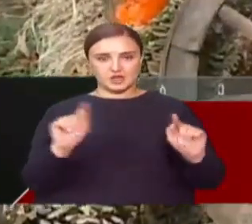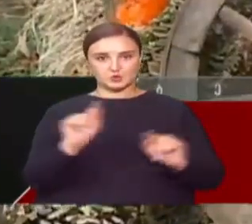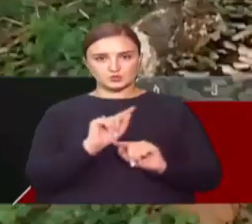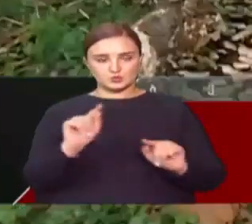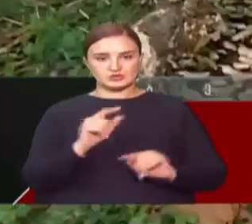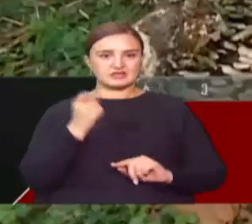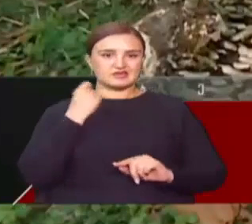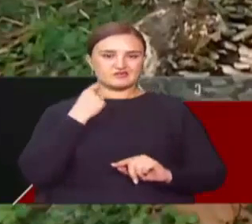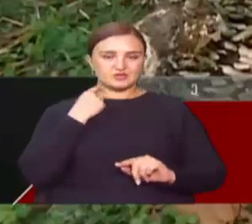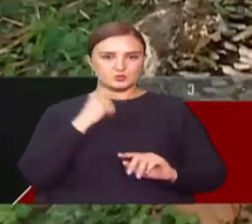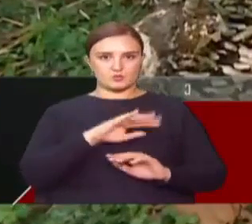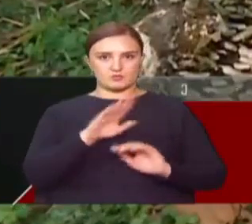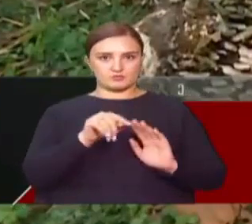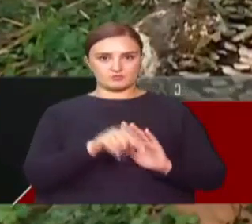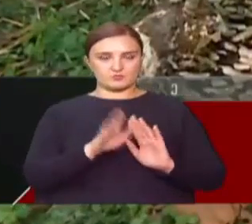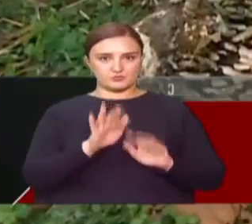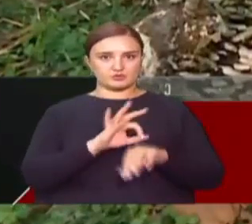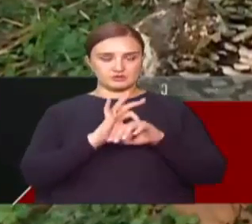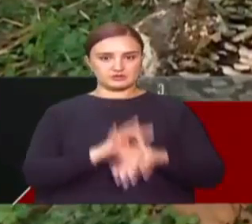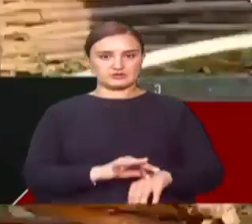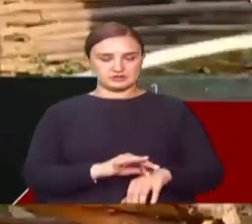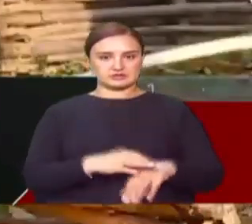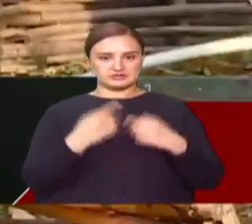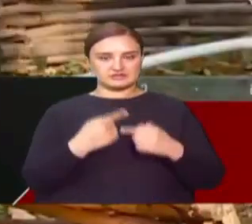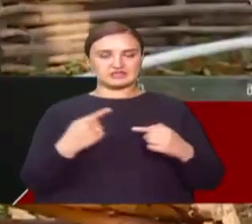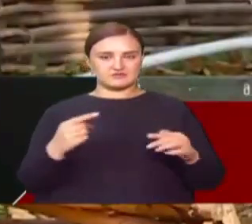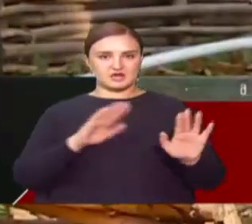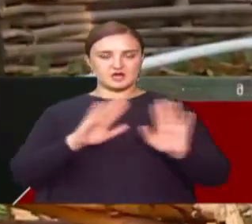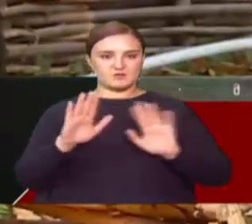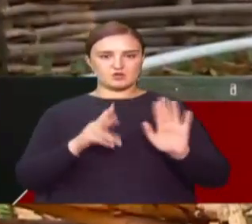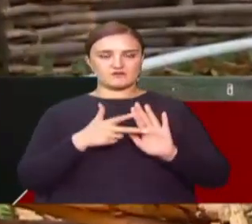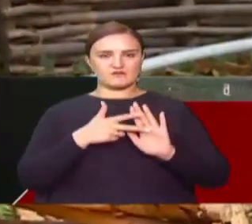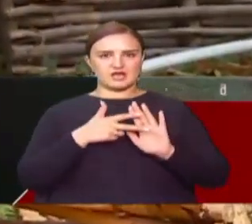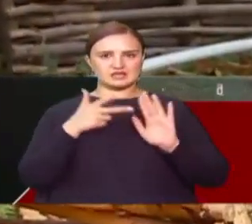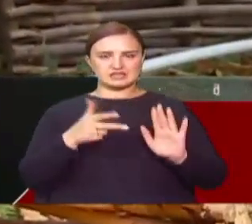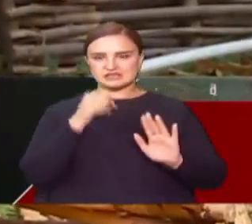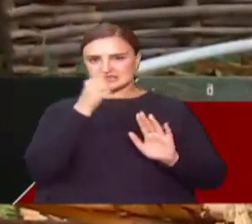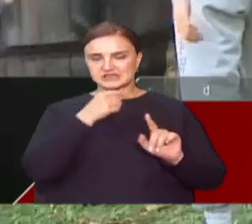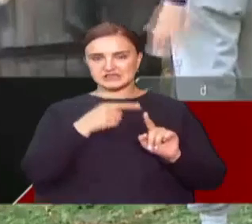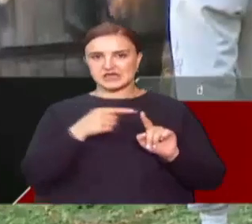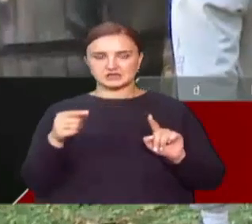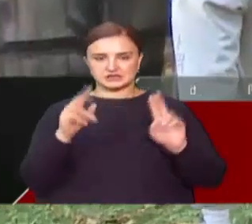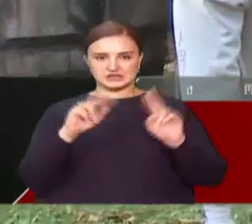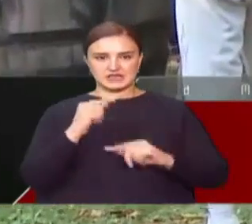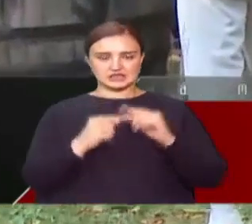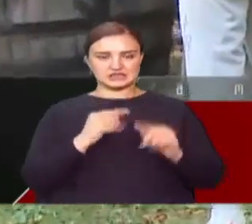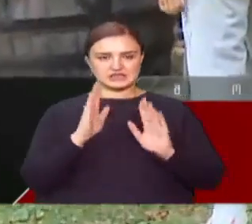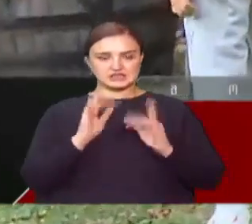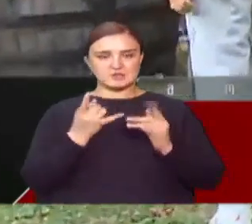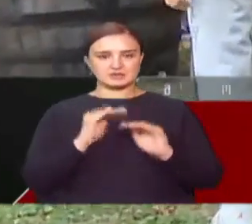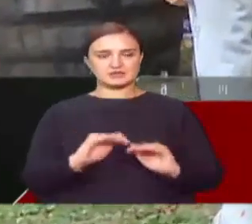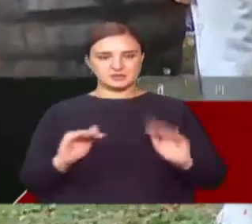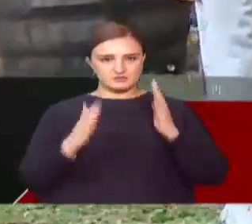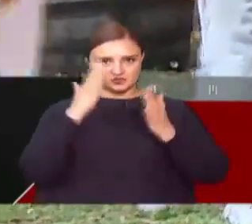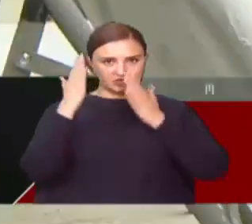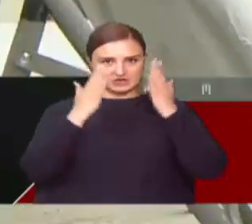ექსკურსიები ღვინის მარნებში. Ასევე გაიმართება ინტერაქტიული გამოფენა, 8000-წლიანი უწყვეტი ტრადიცია. Მოწყობილი იქნება საბავშვო